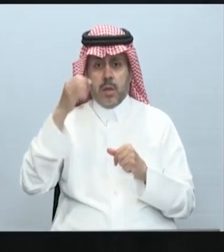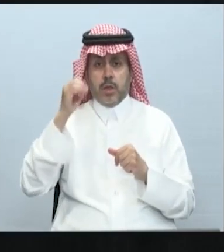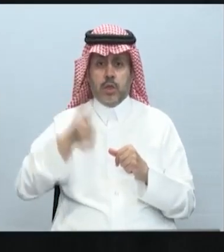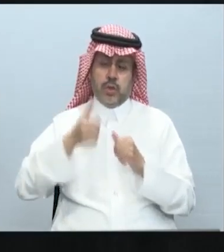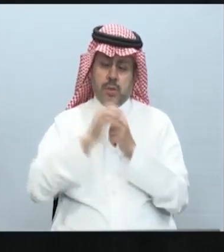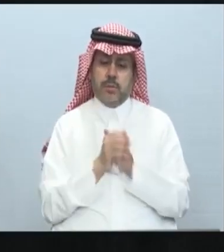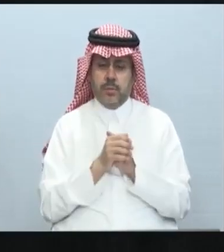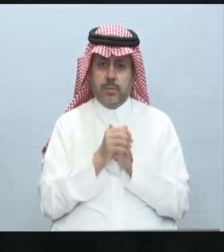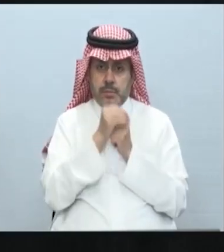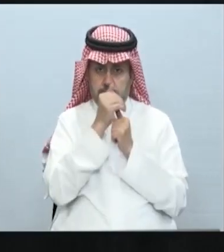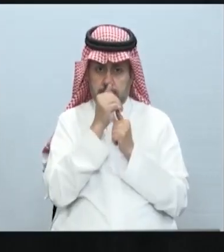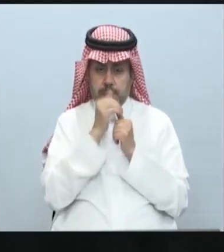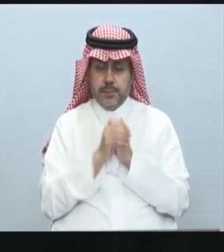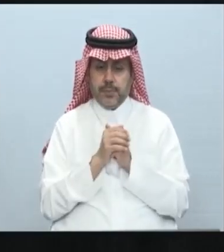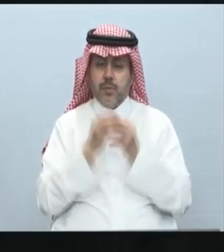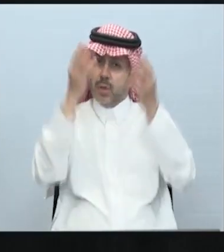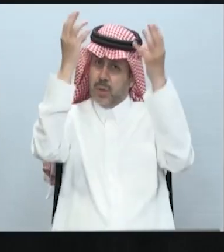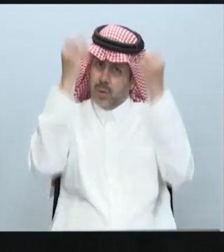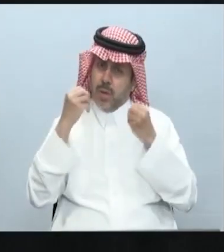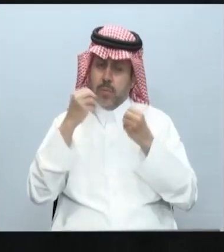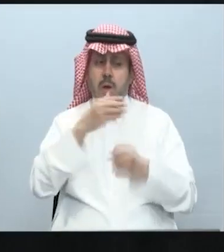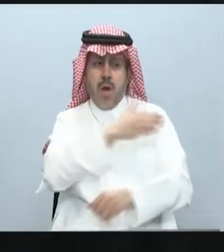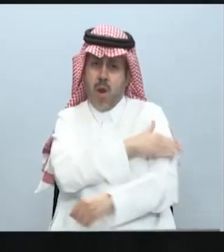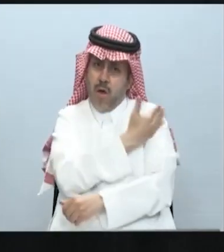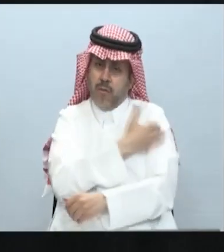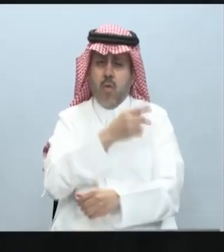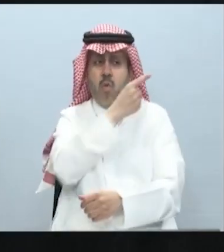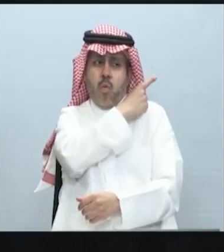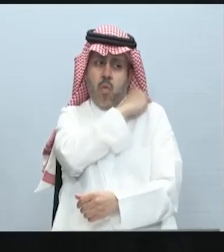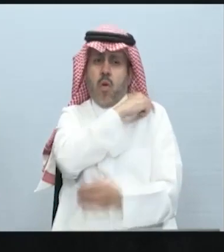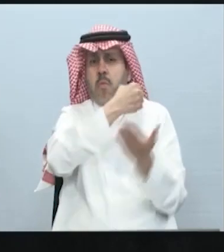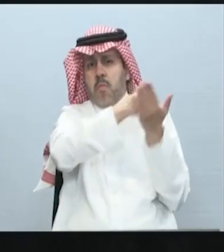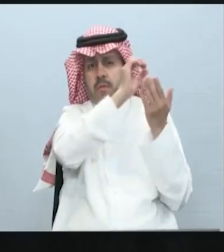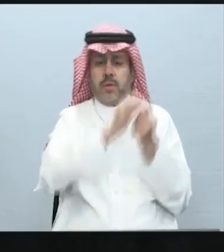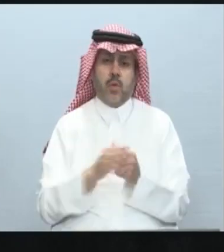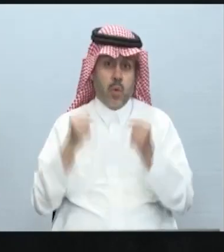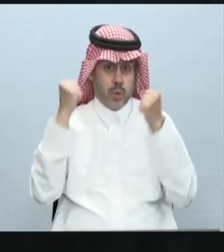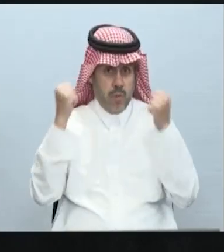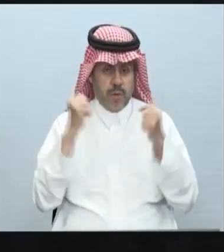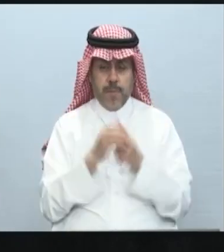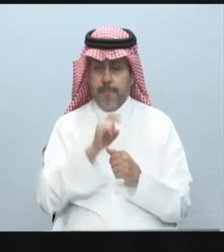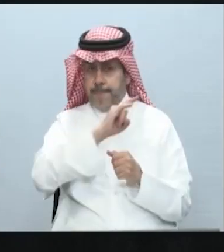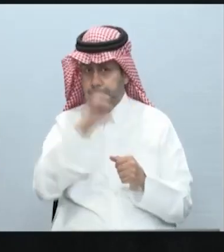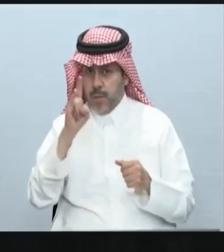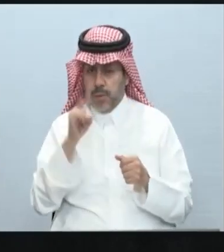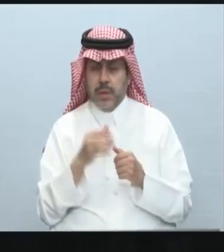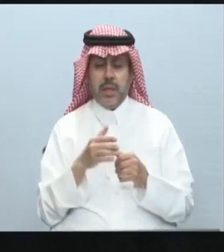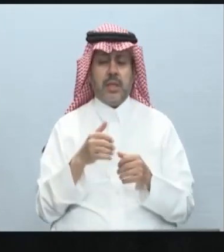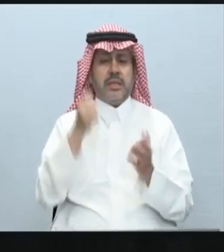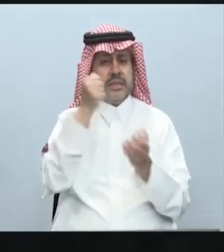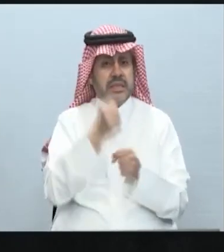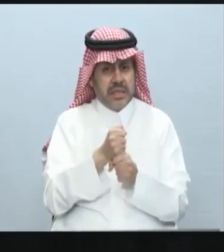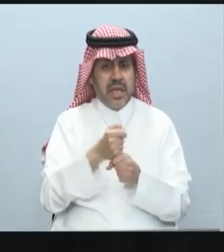لعباده الرجاء فانك تطلب العفو من الله والمغفره والتوفيق ولا تتكل على نفسك